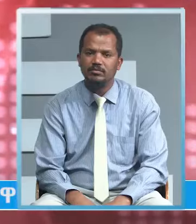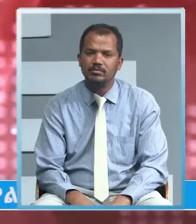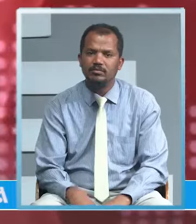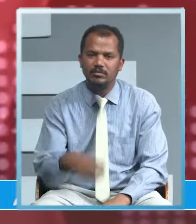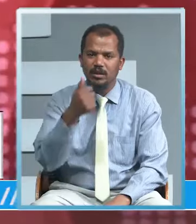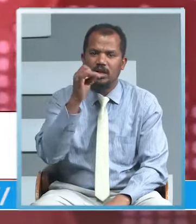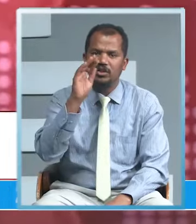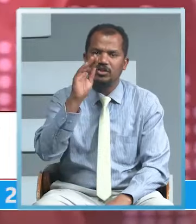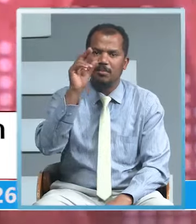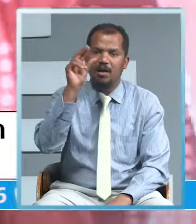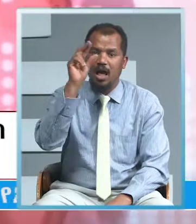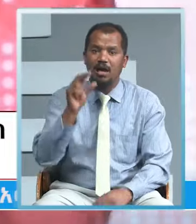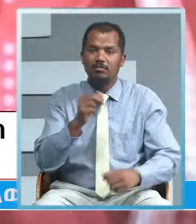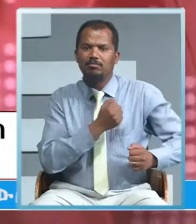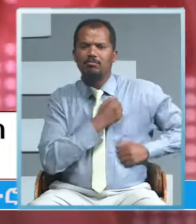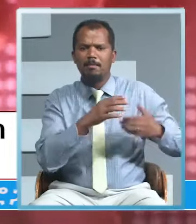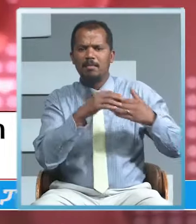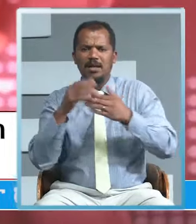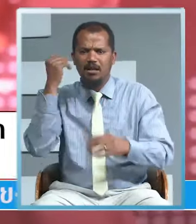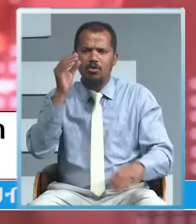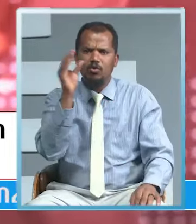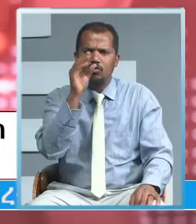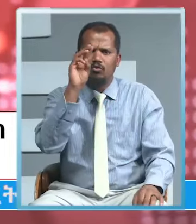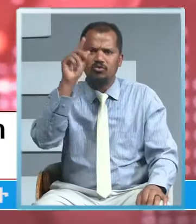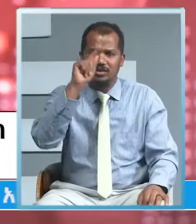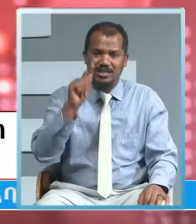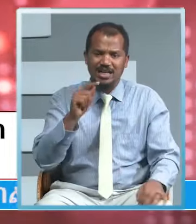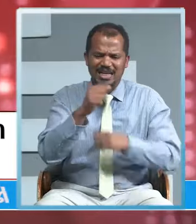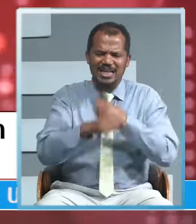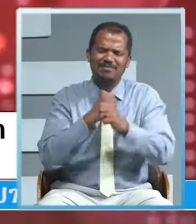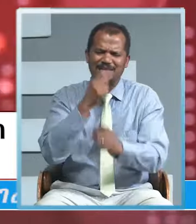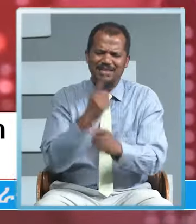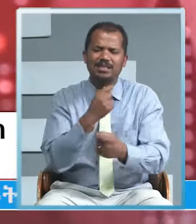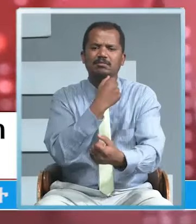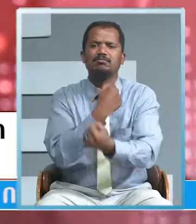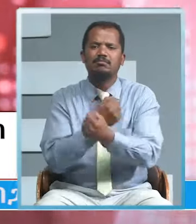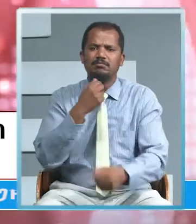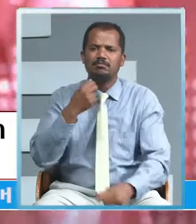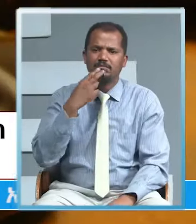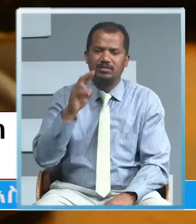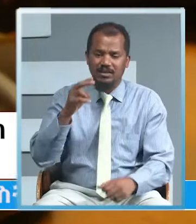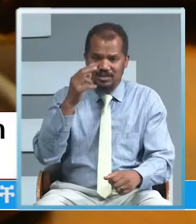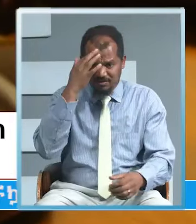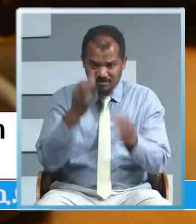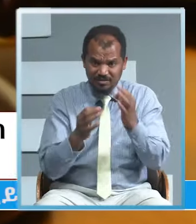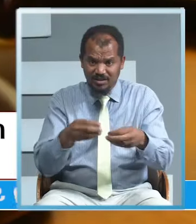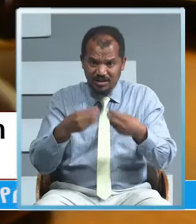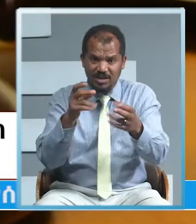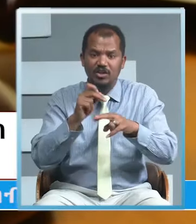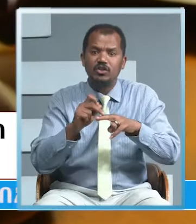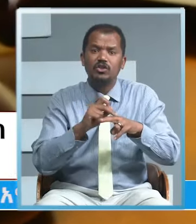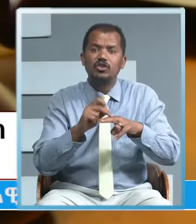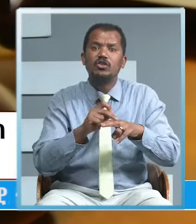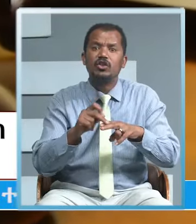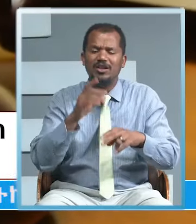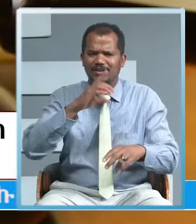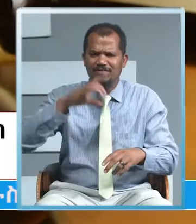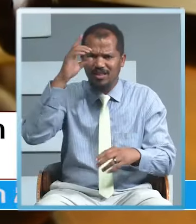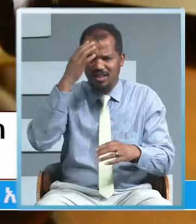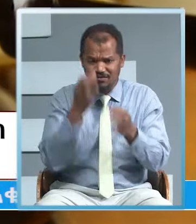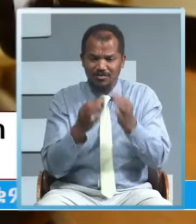يا الشباب وتدراوي مري ينبرو حسين المدي ادمي لك اسرات تفردبت بينون يسطاو بدريدوا يا فيدرال